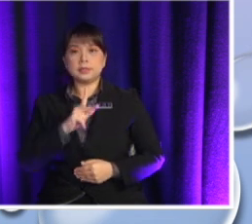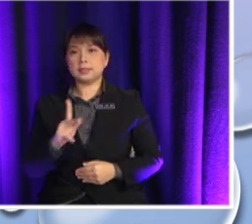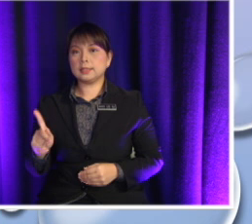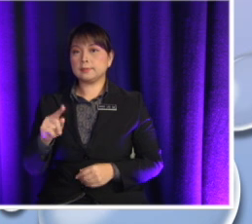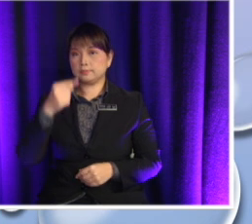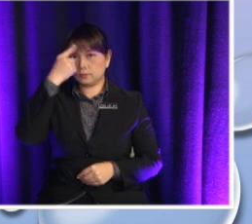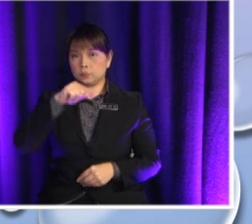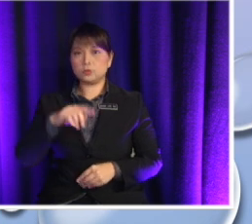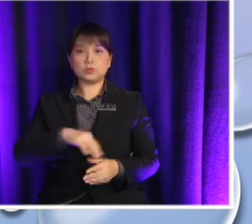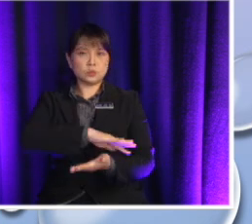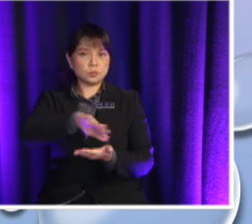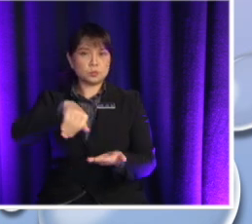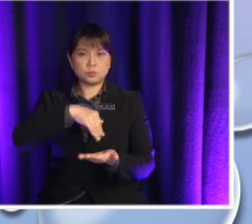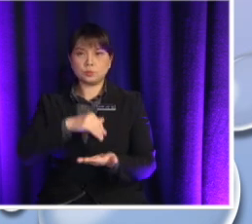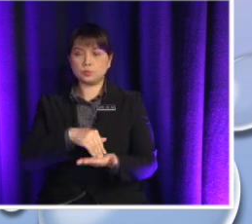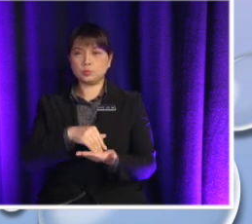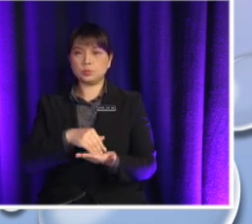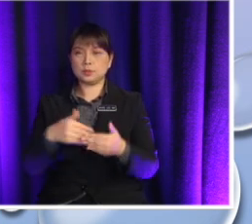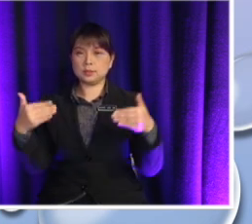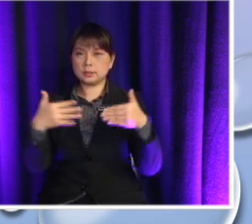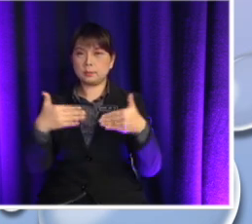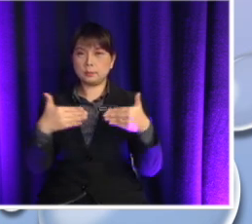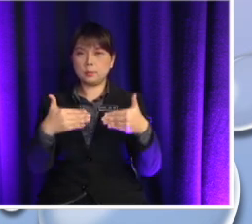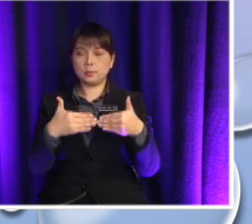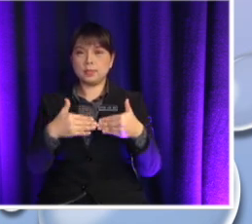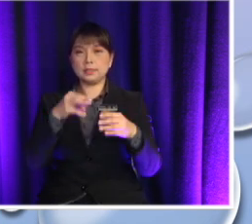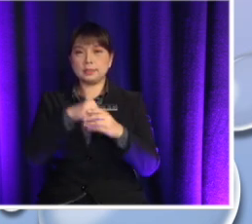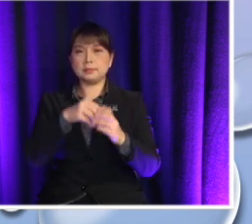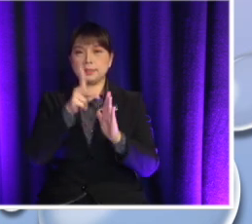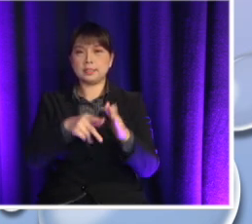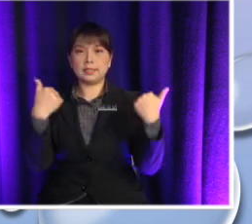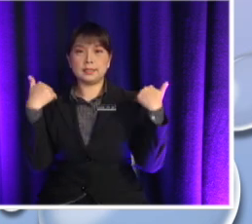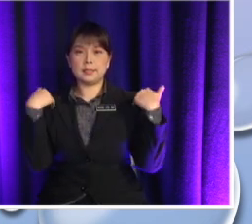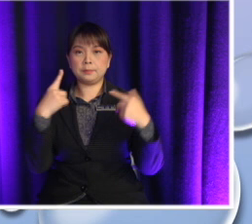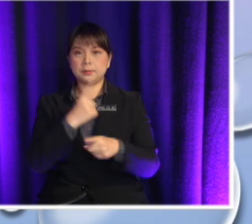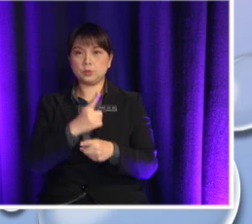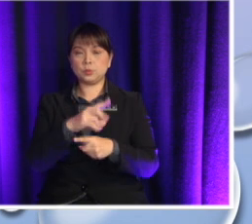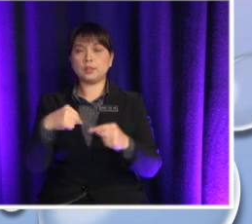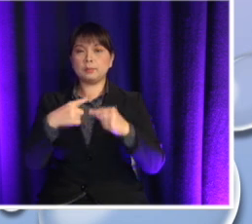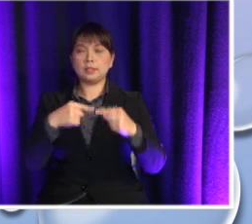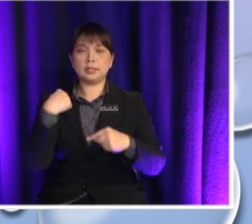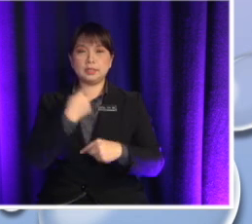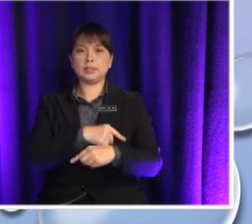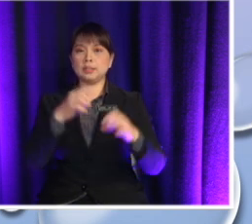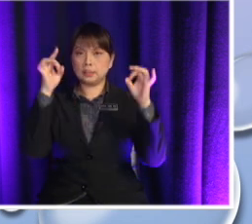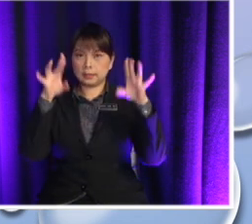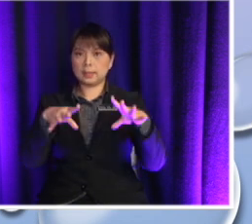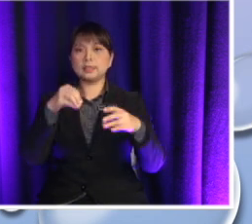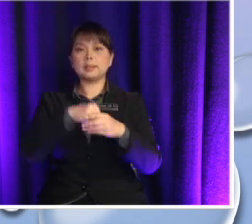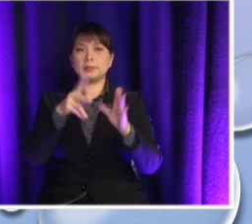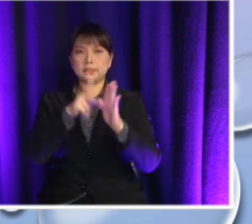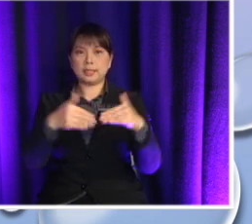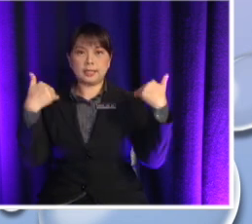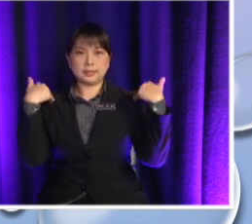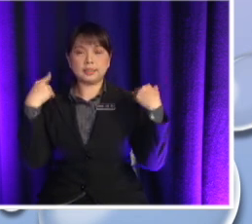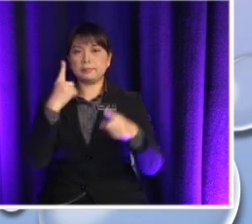untuk keseluruhan kesemua sambungan ni dalam keadaan betul dan kita uji pun dalam keadaan betul. Sebab LDR ni kadang dia sensitif.